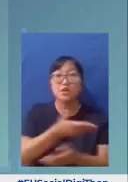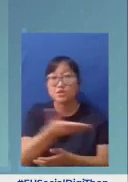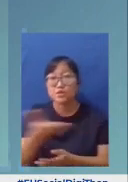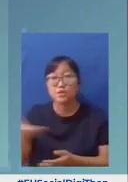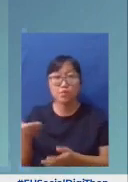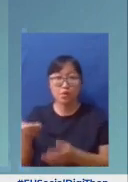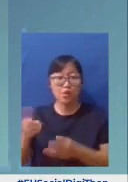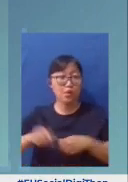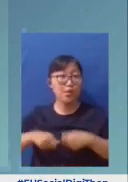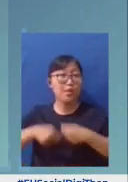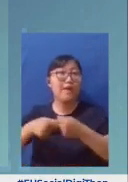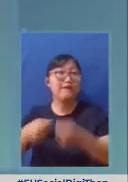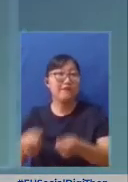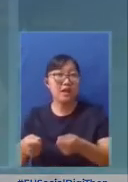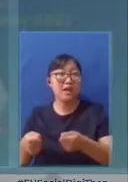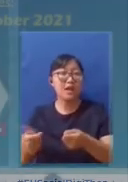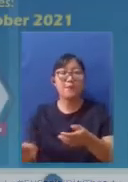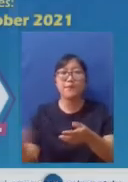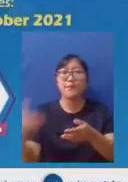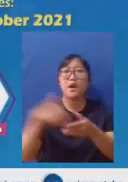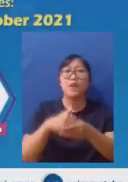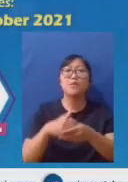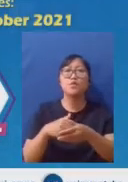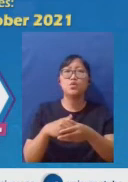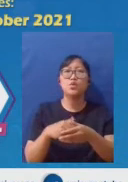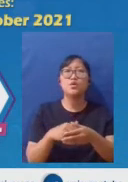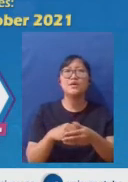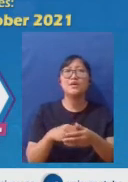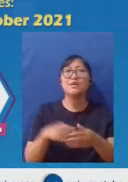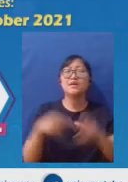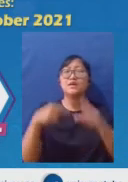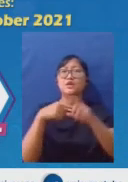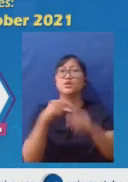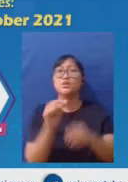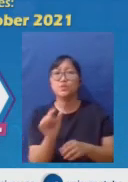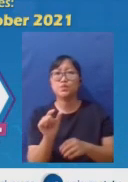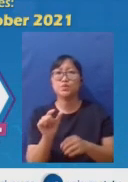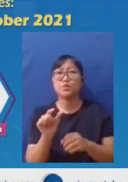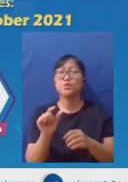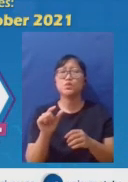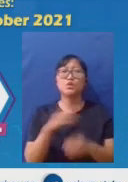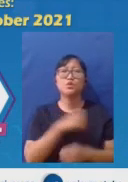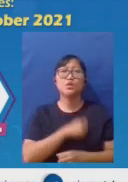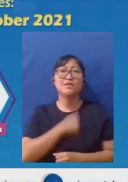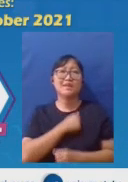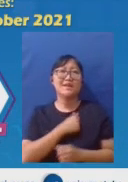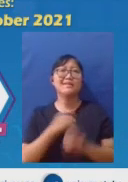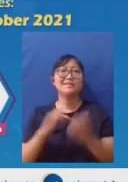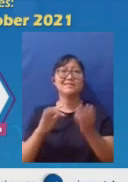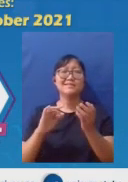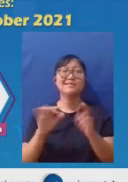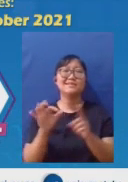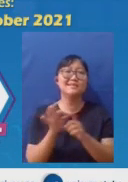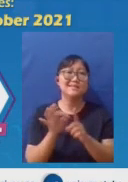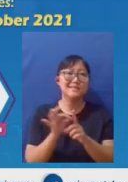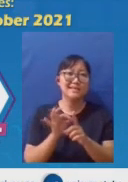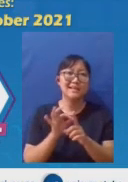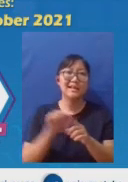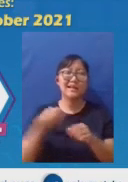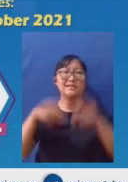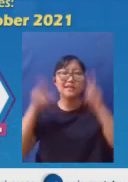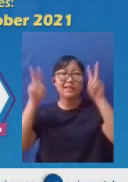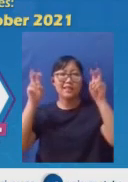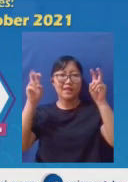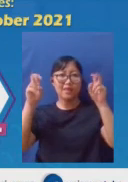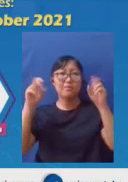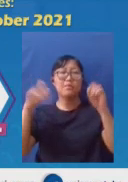mendaftarkan diri untuk bergabung dalam Social Digital tahun 2001, di mana tahun ini mengangkat tema Talking Cyberbullying Toward Children,